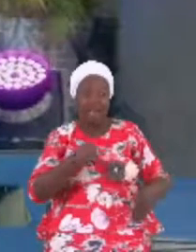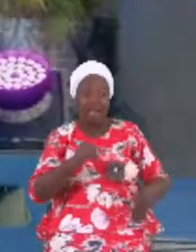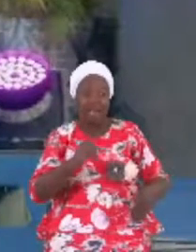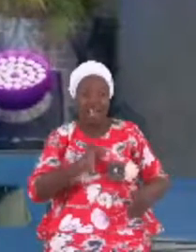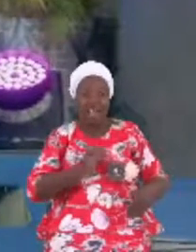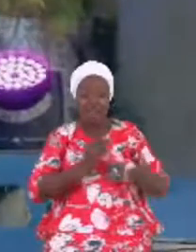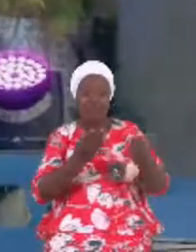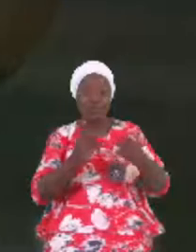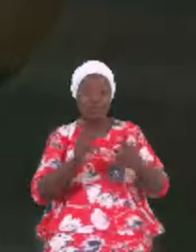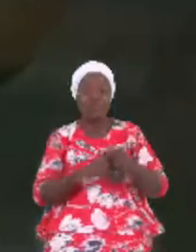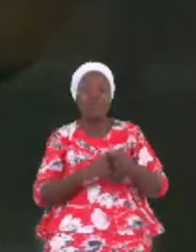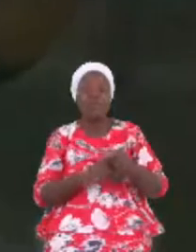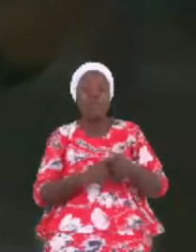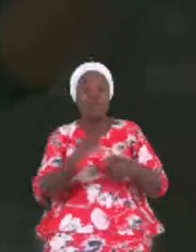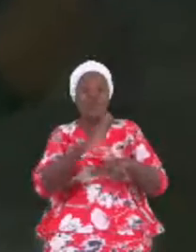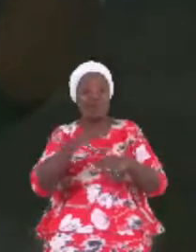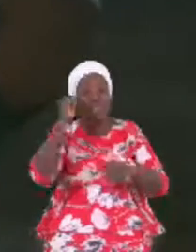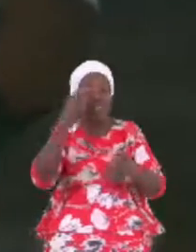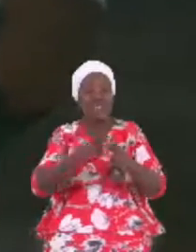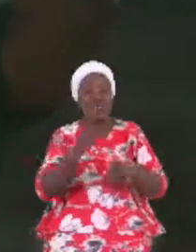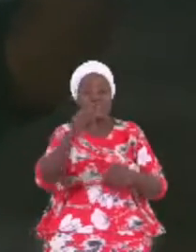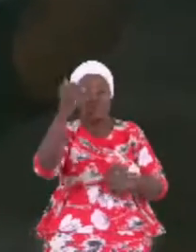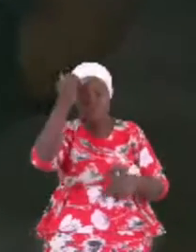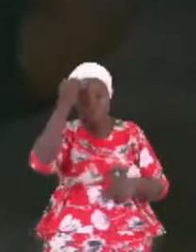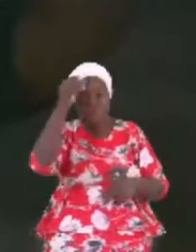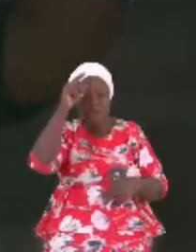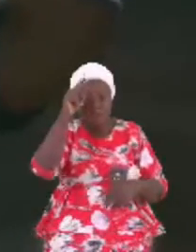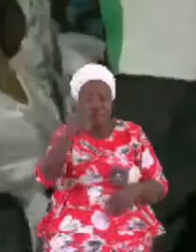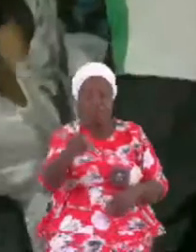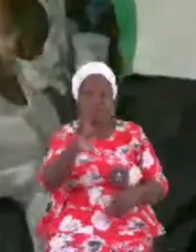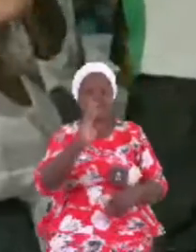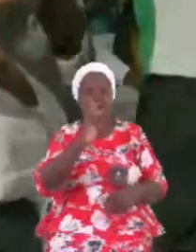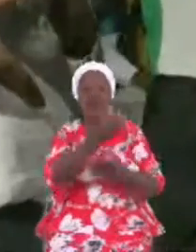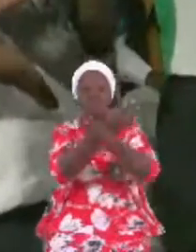sais que tu es libre. Je suis libre.